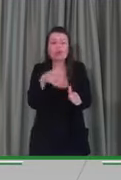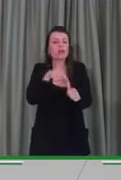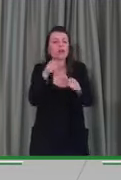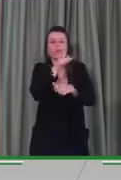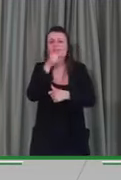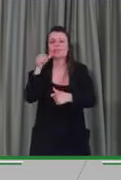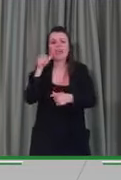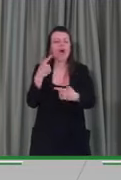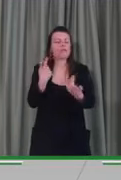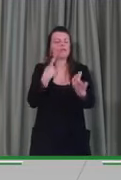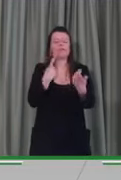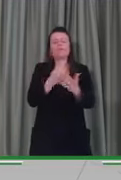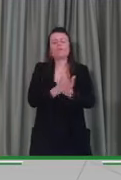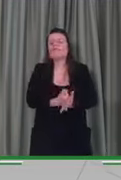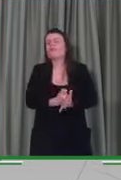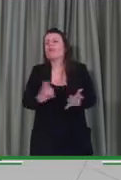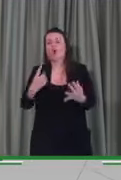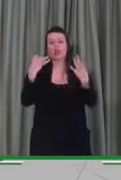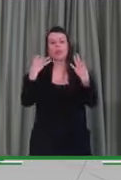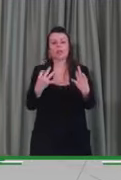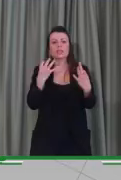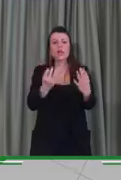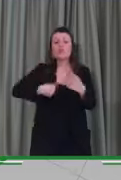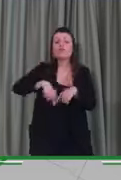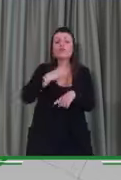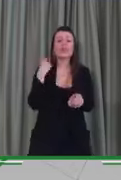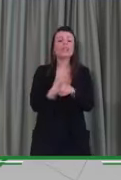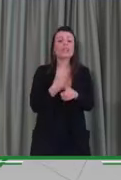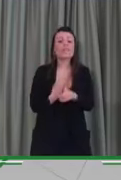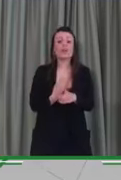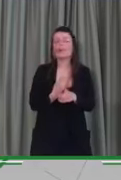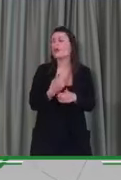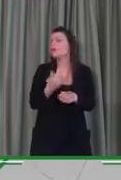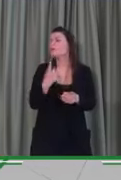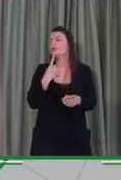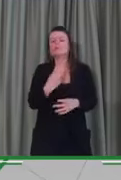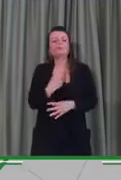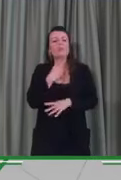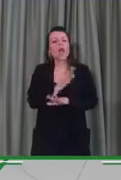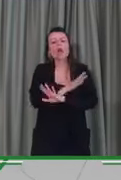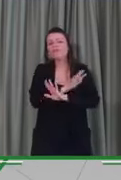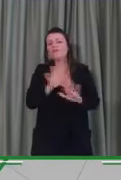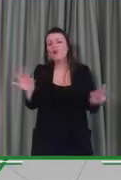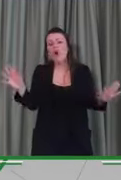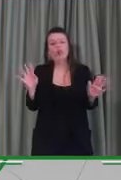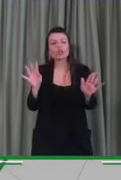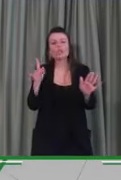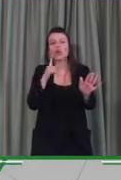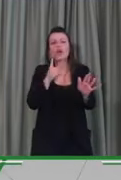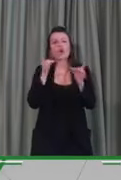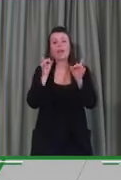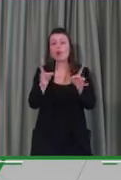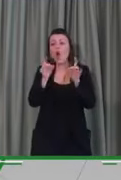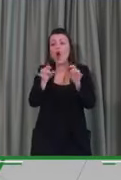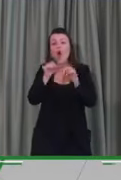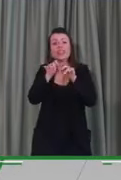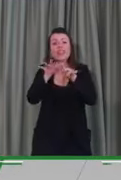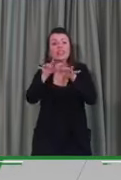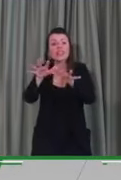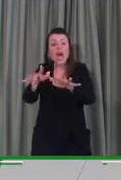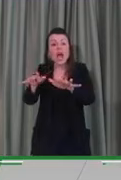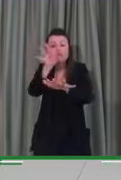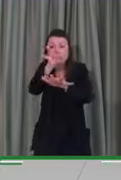assolutamente abbassare il tasso di crescita del contagio questa è la variabile